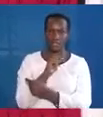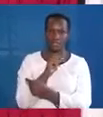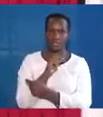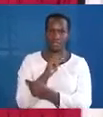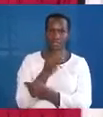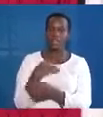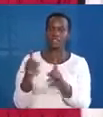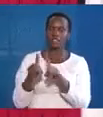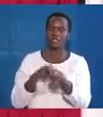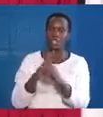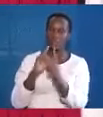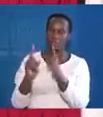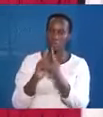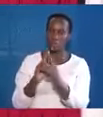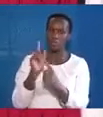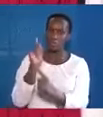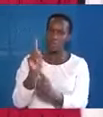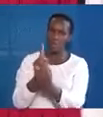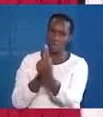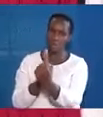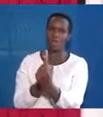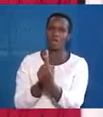nao one on one.